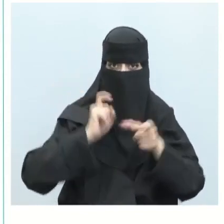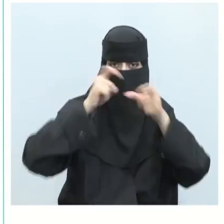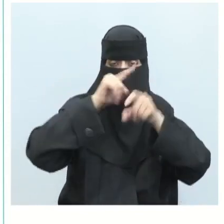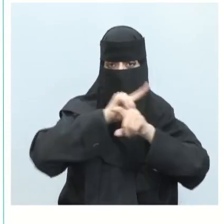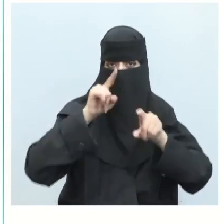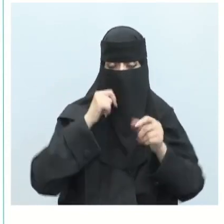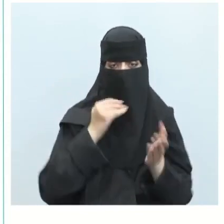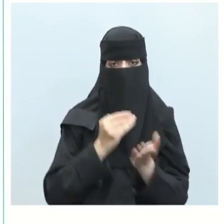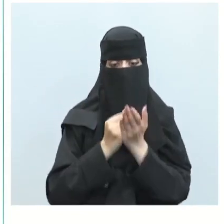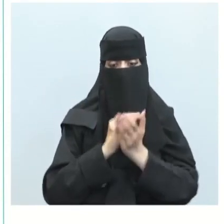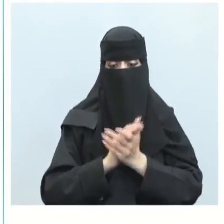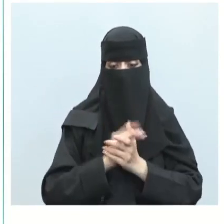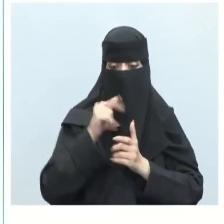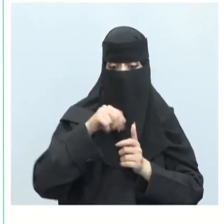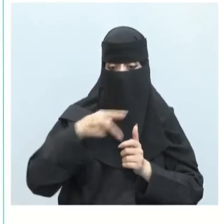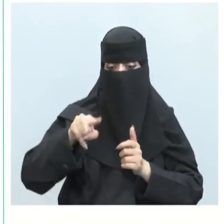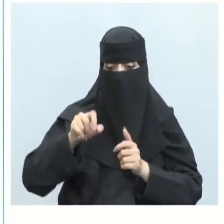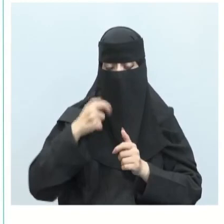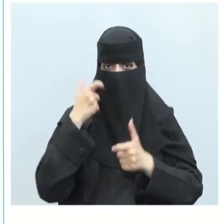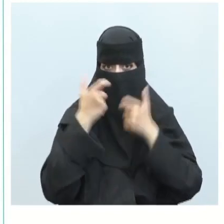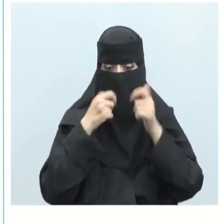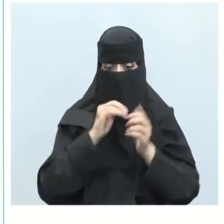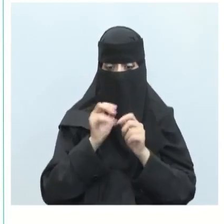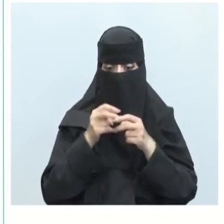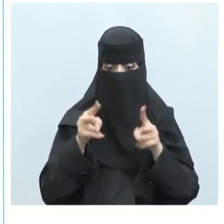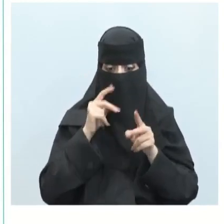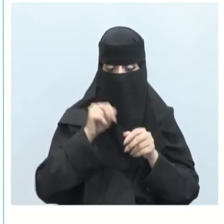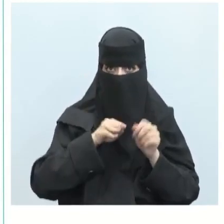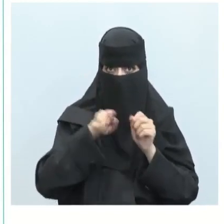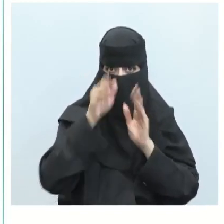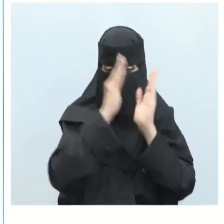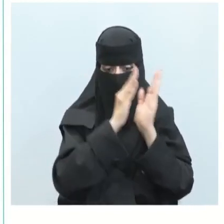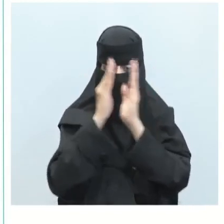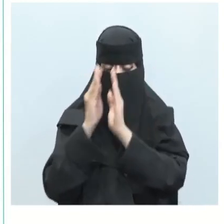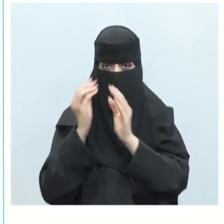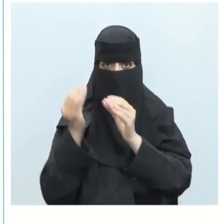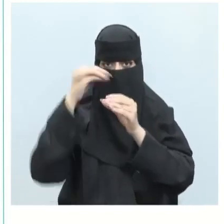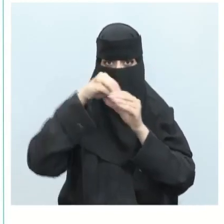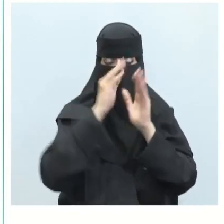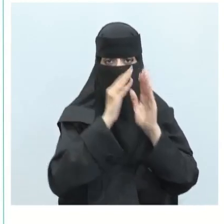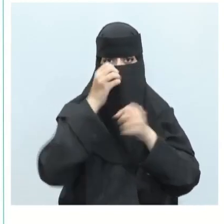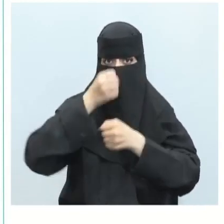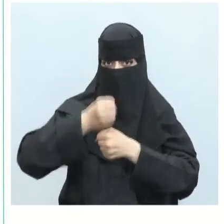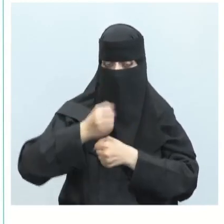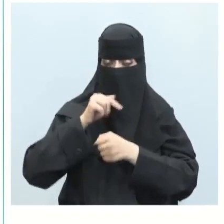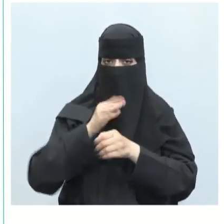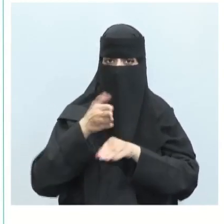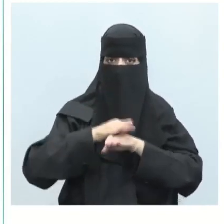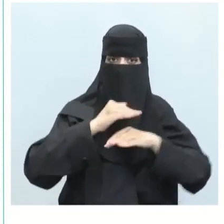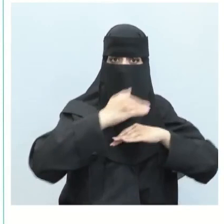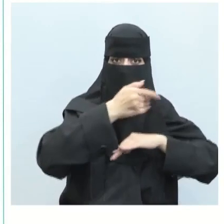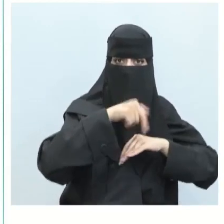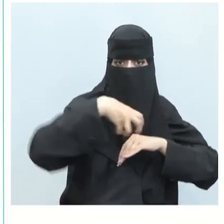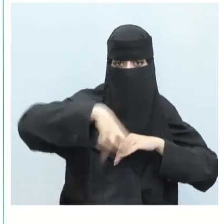غير المصرح به النوع الاخر المستند الى المضيف يتم ثبيت هذا النوع على اجهزه